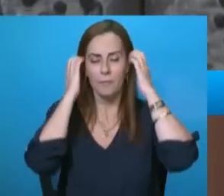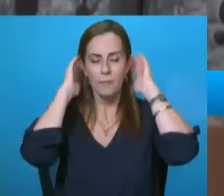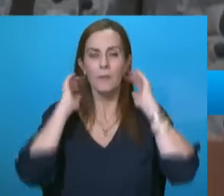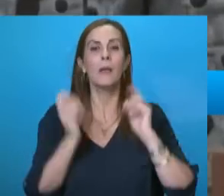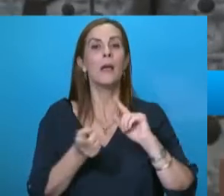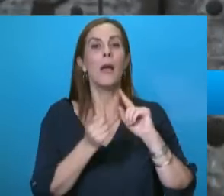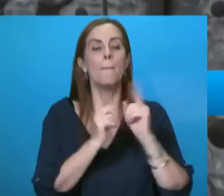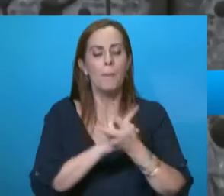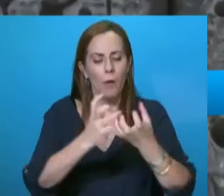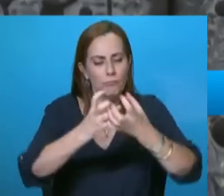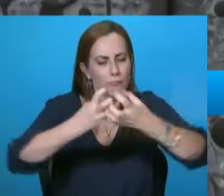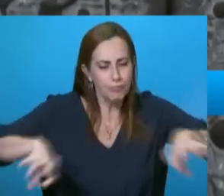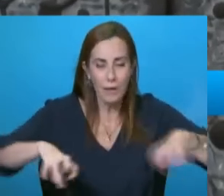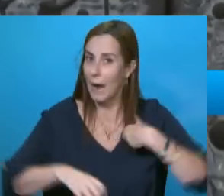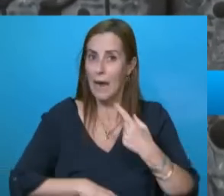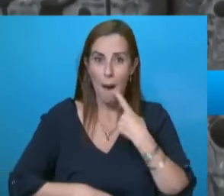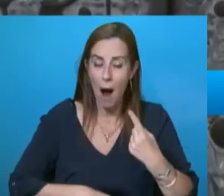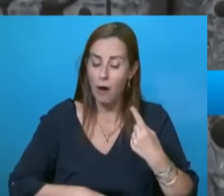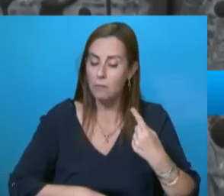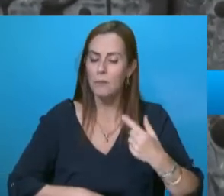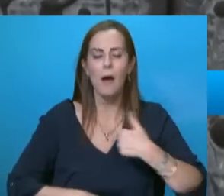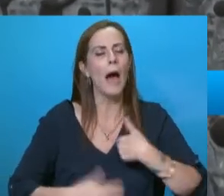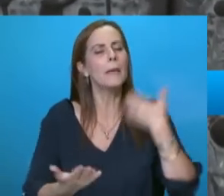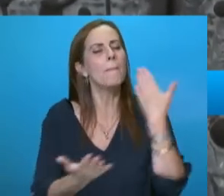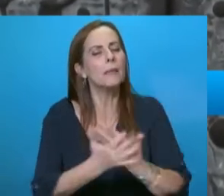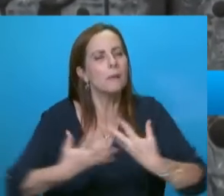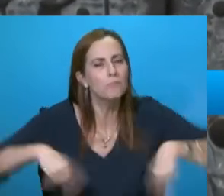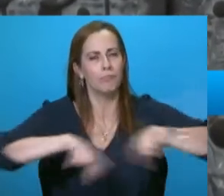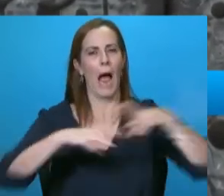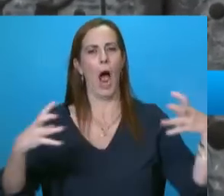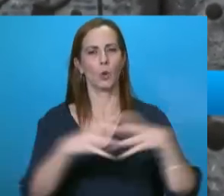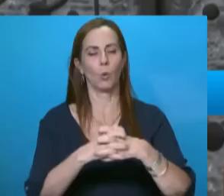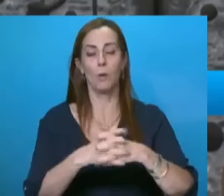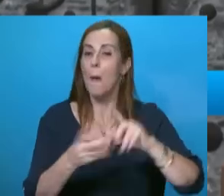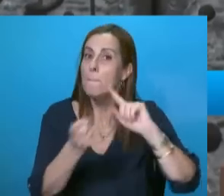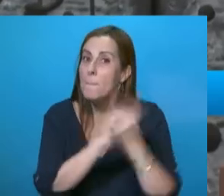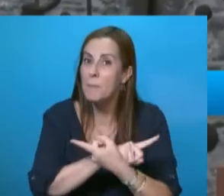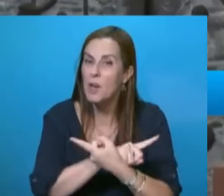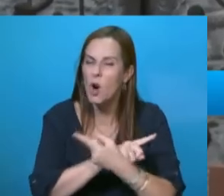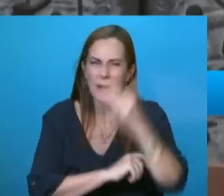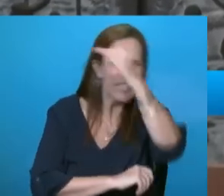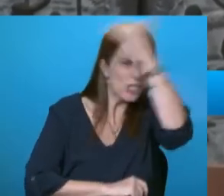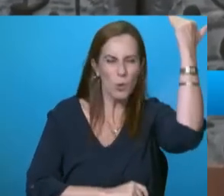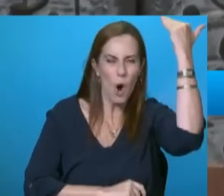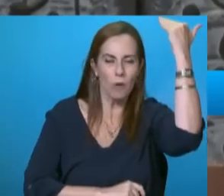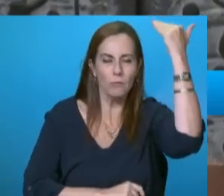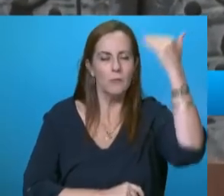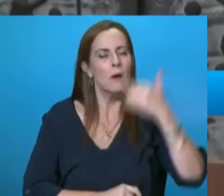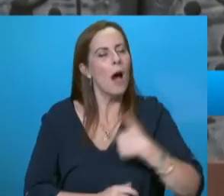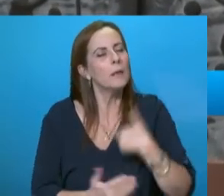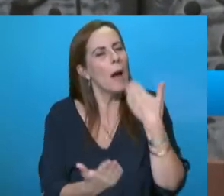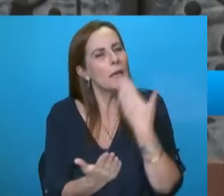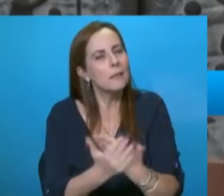במקום פלגנות, כך הצעתי, אנו מציעים אחדות. במקום קיצוניות, אנו